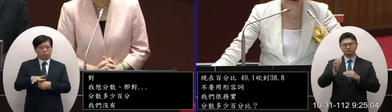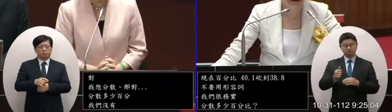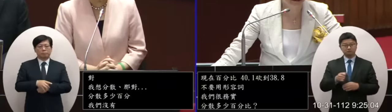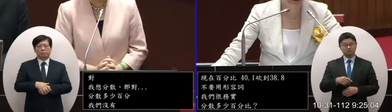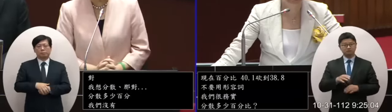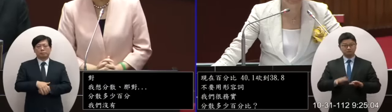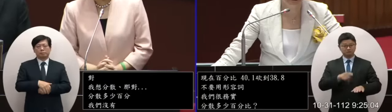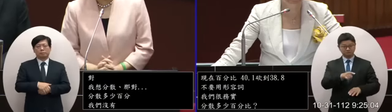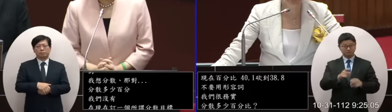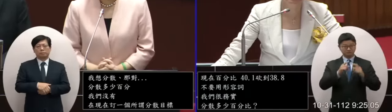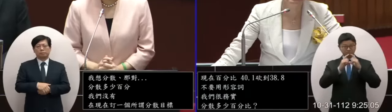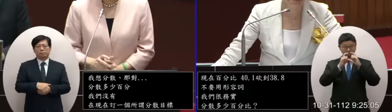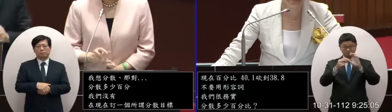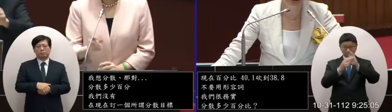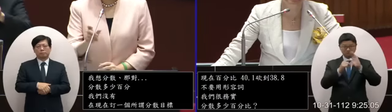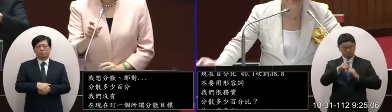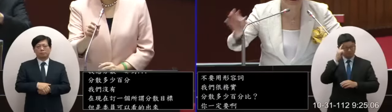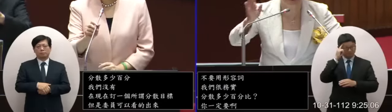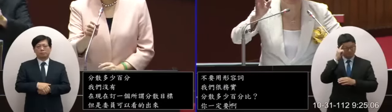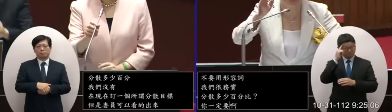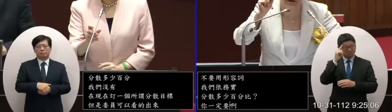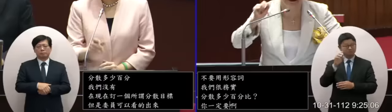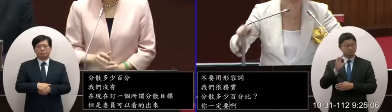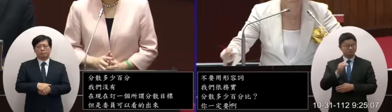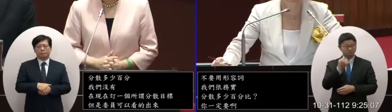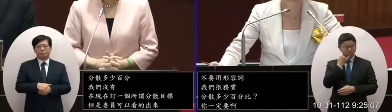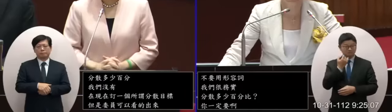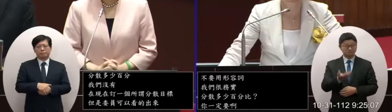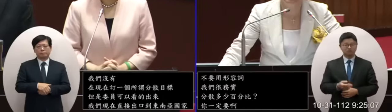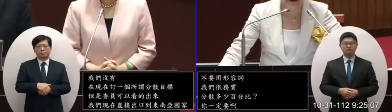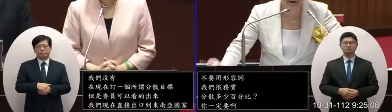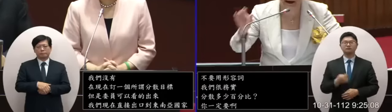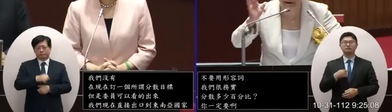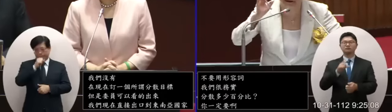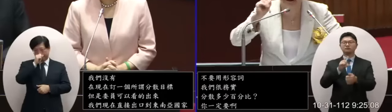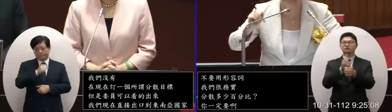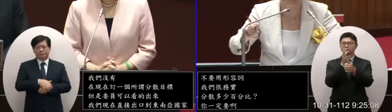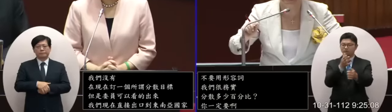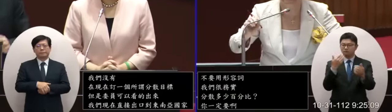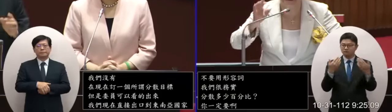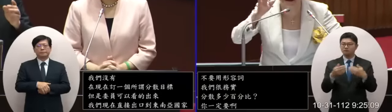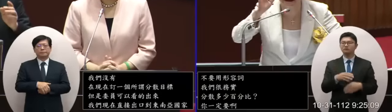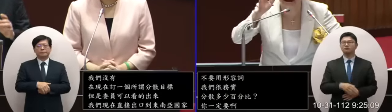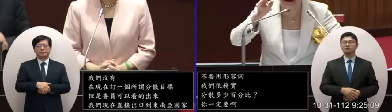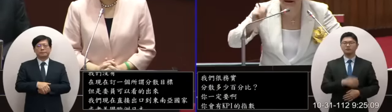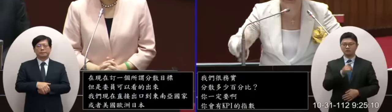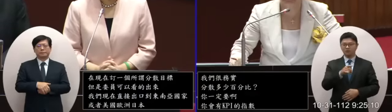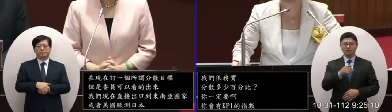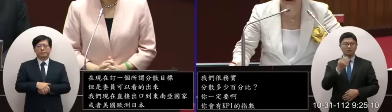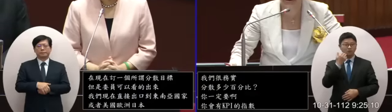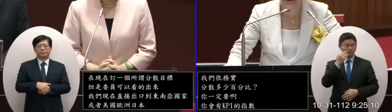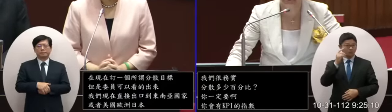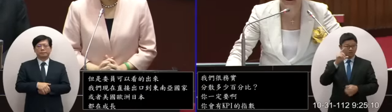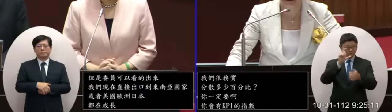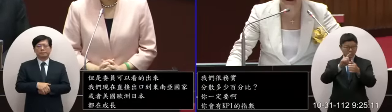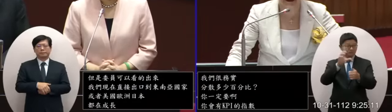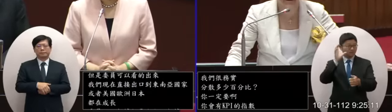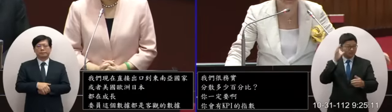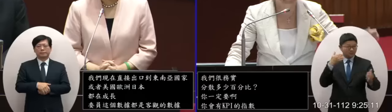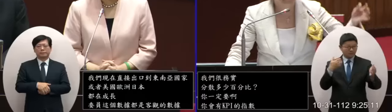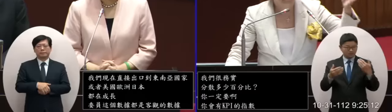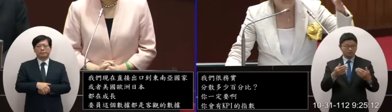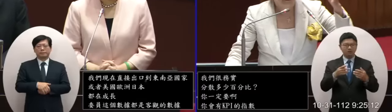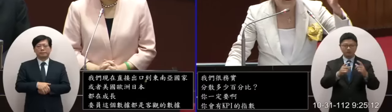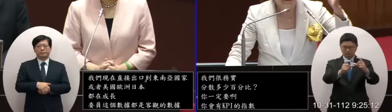院长，你对于这个答案你满意吗？通常我们的 KPI， 院长，我先把我的题目问完，你会很容易回答。其实你只要听题目，你会很容易回